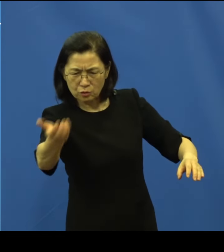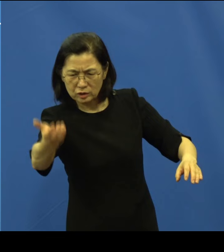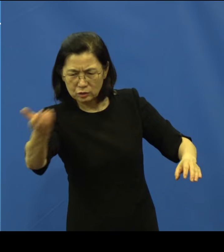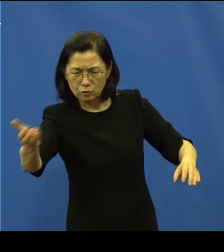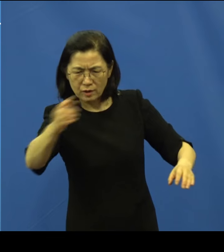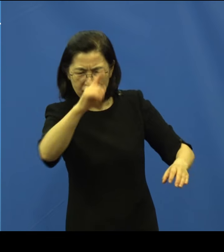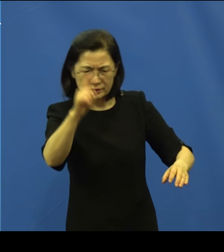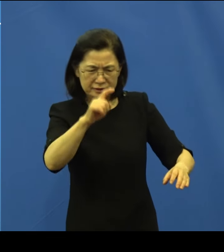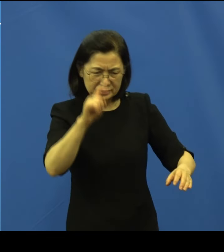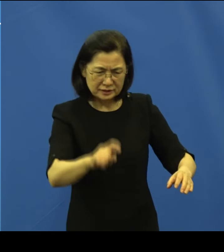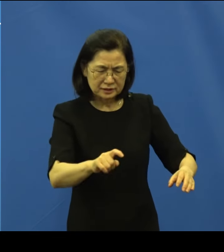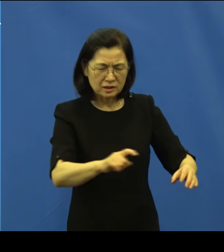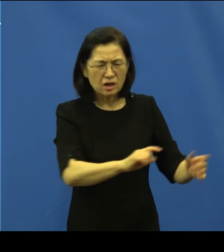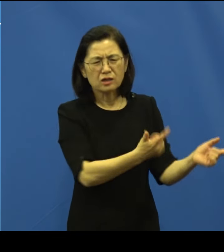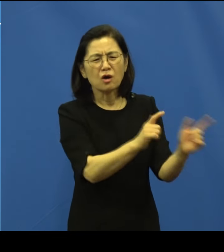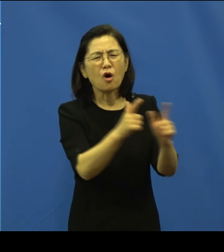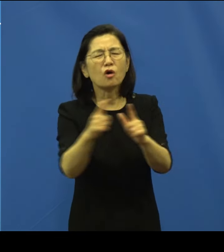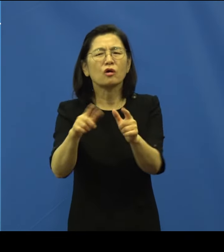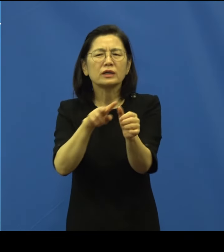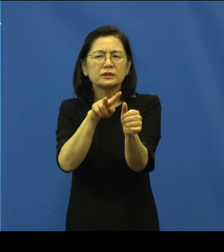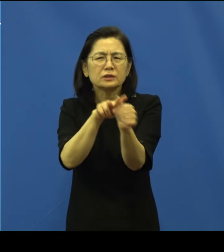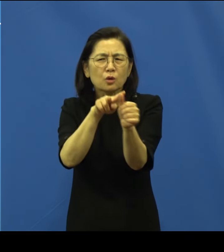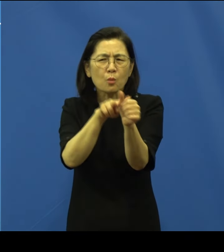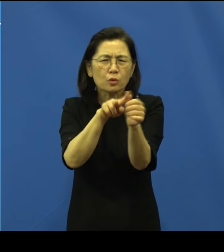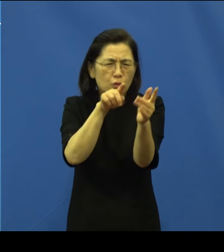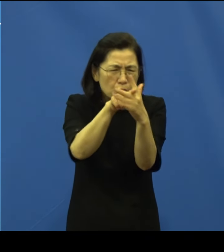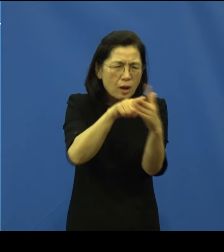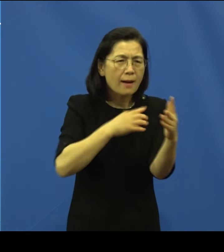거죠. 이게 이제 전쟁의 승패인데,